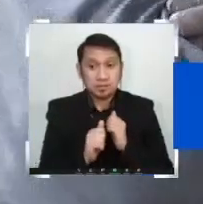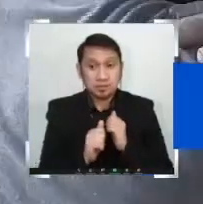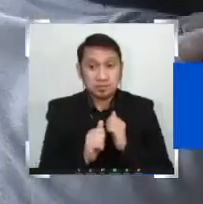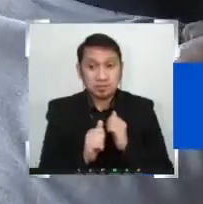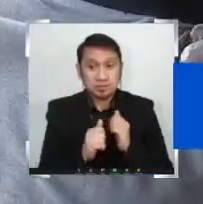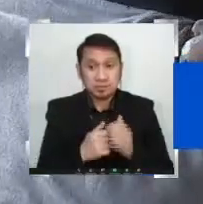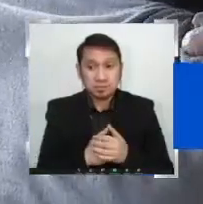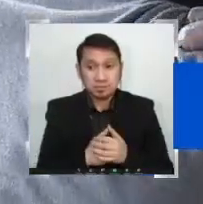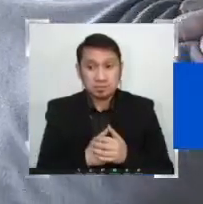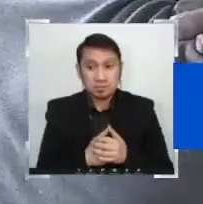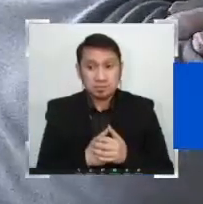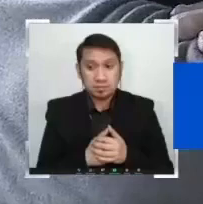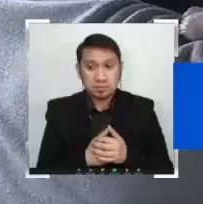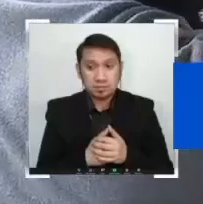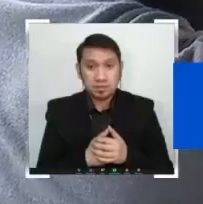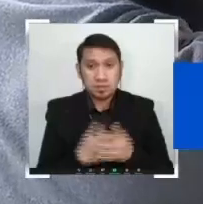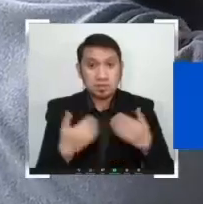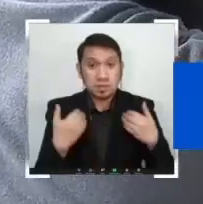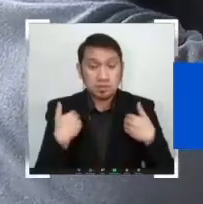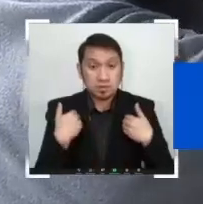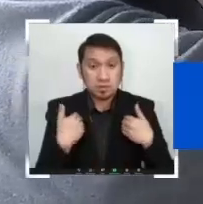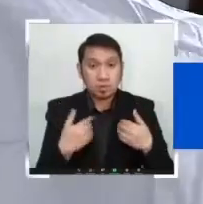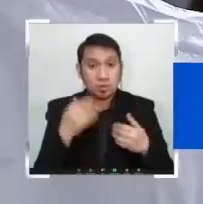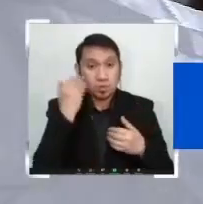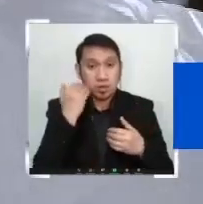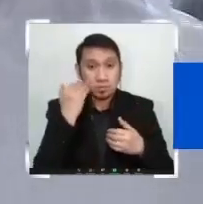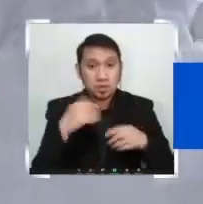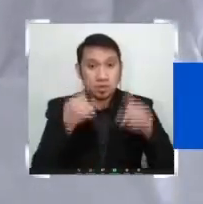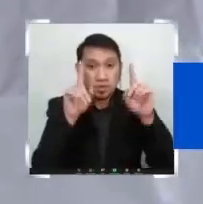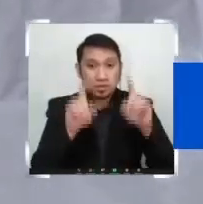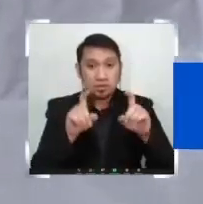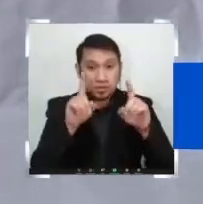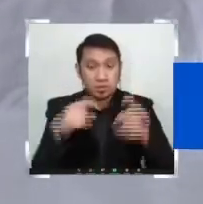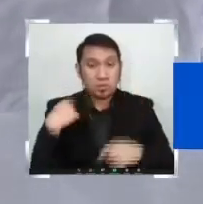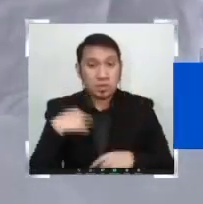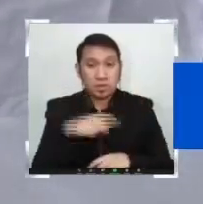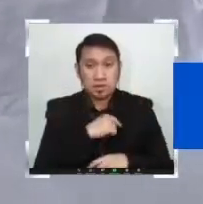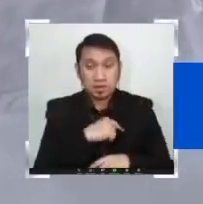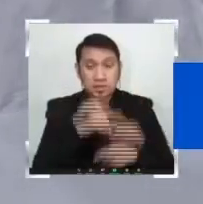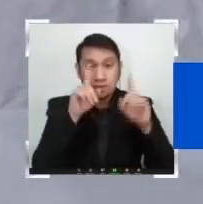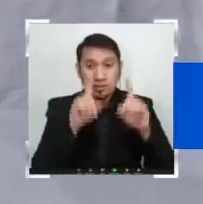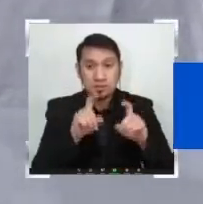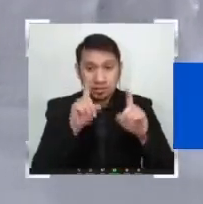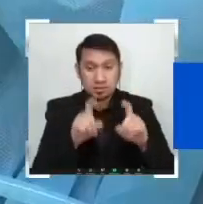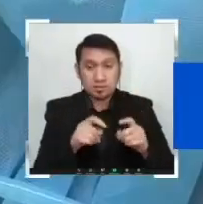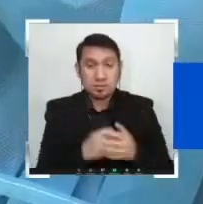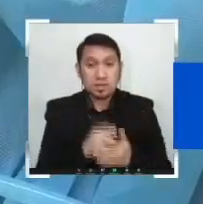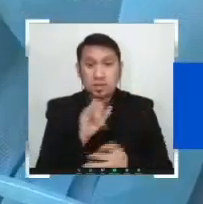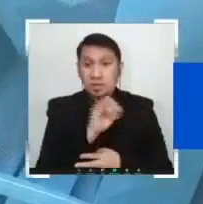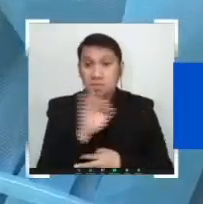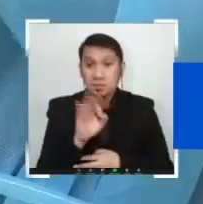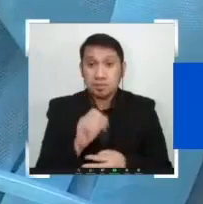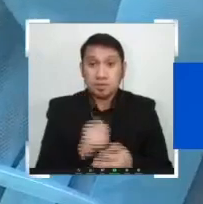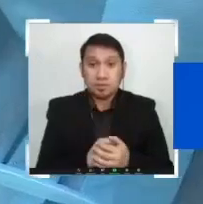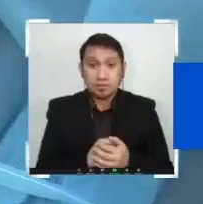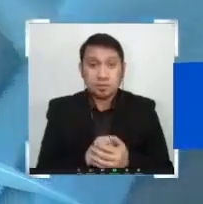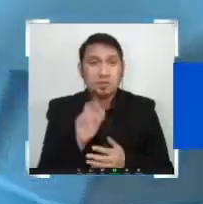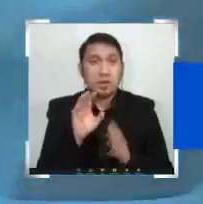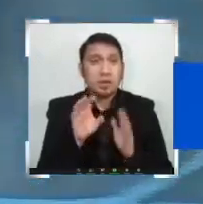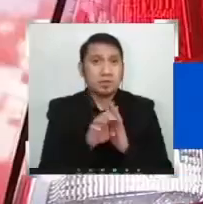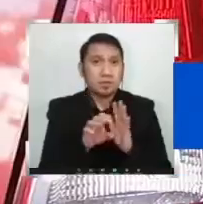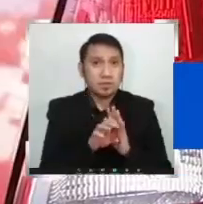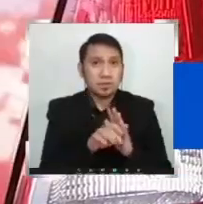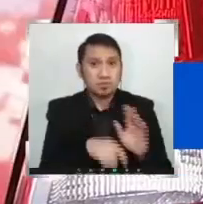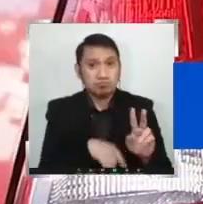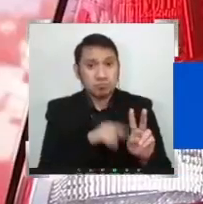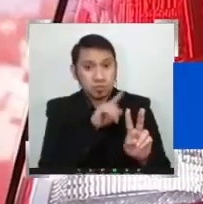kulang na yung testing natin because we're not testing enough. If more than one out of two people are testing